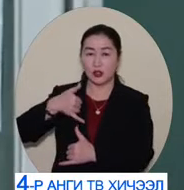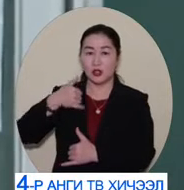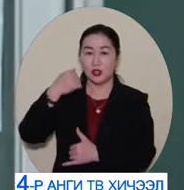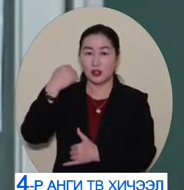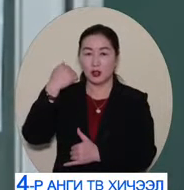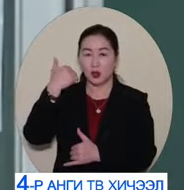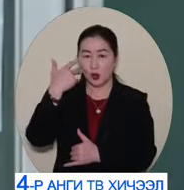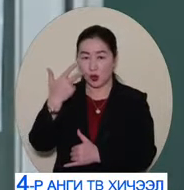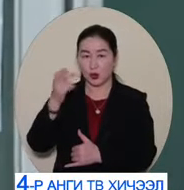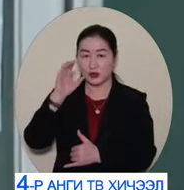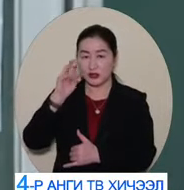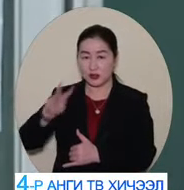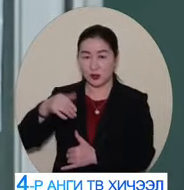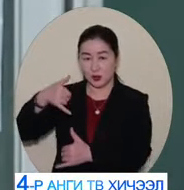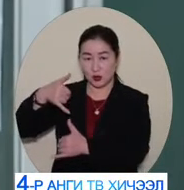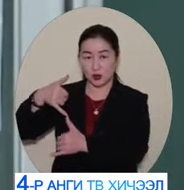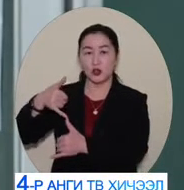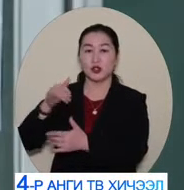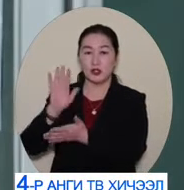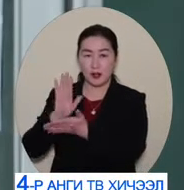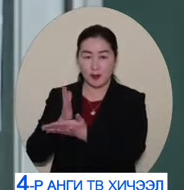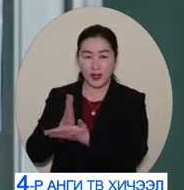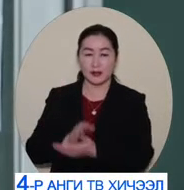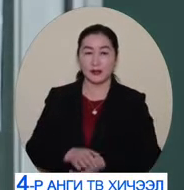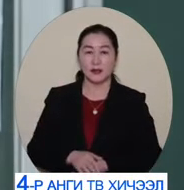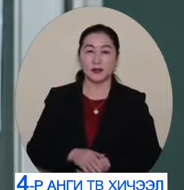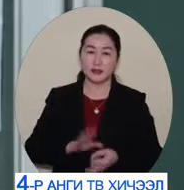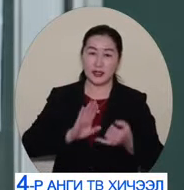2 3 см өндөртэй тавьчихсан.